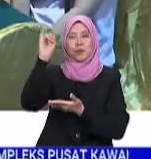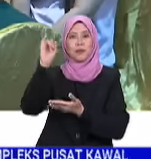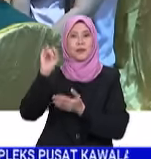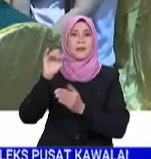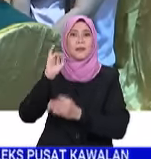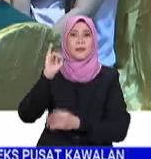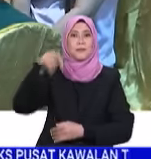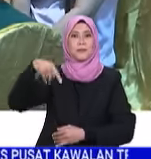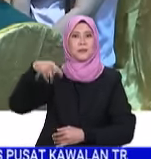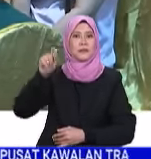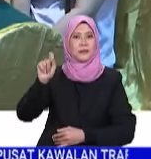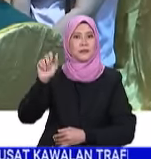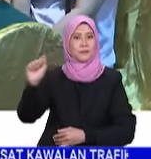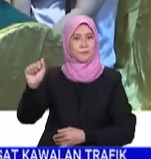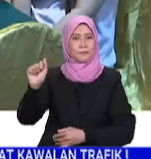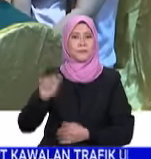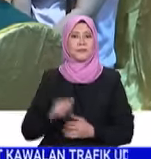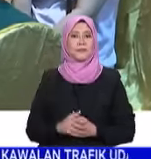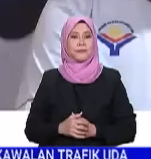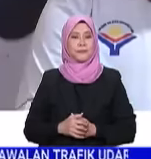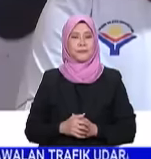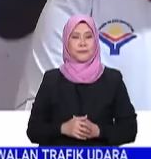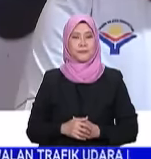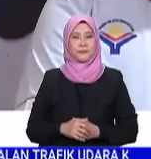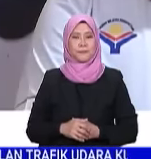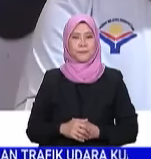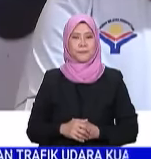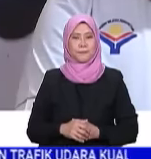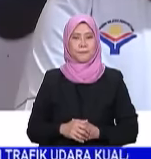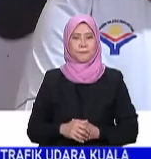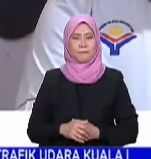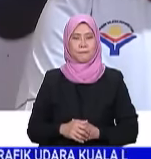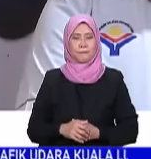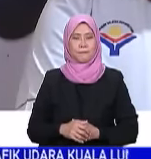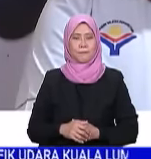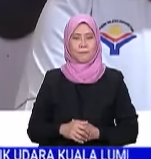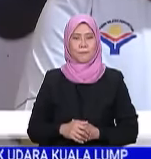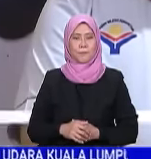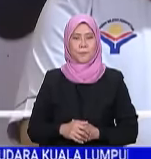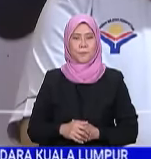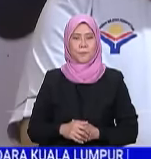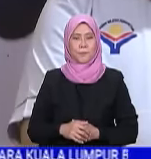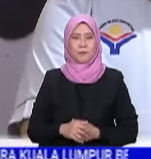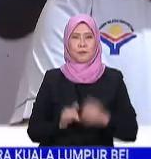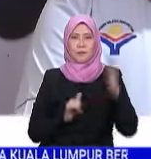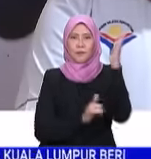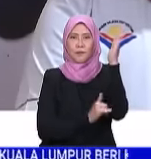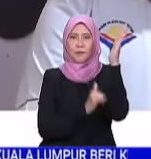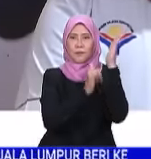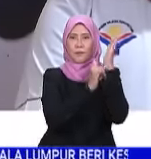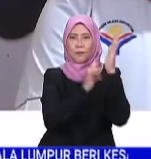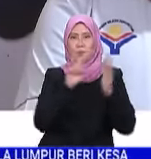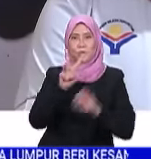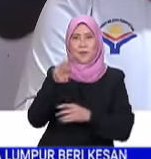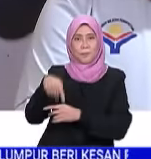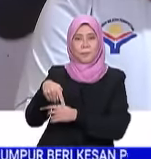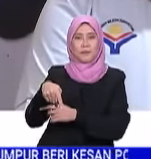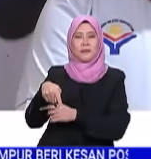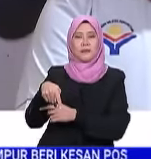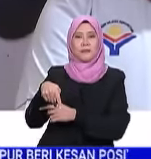awam ipta sebab kita nak Letakkan Yayasan wilayah niah